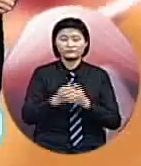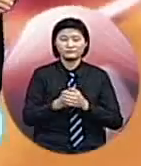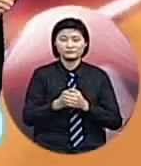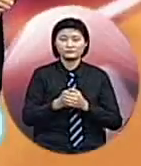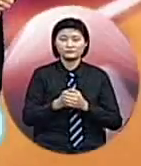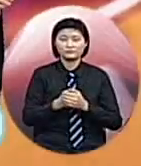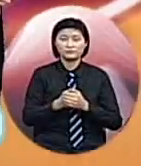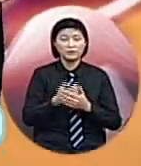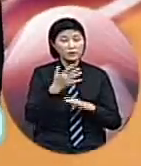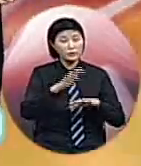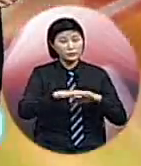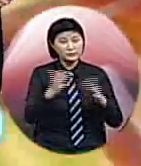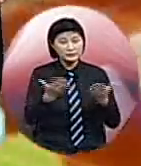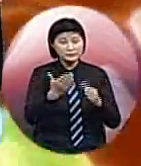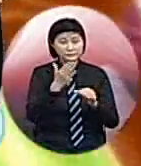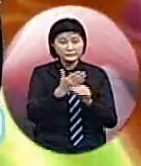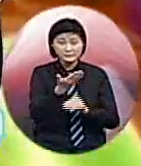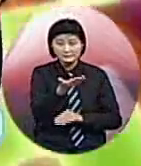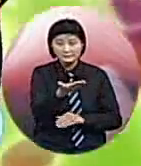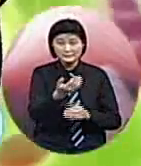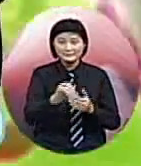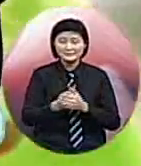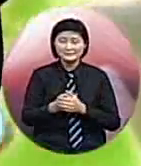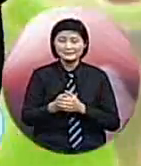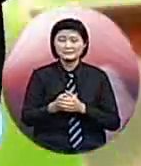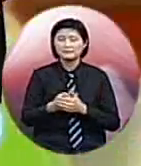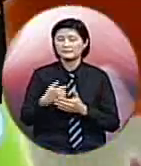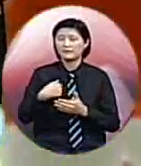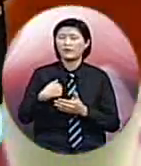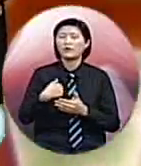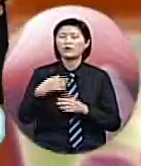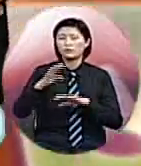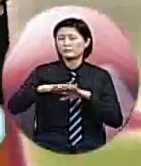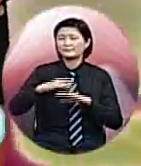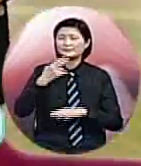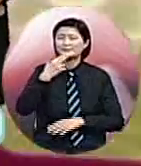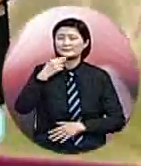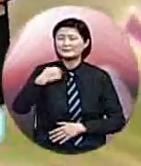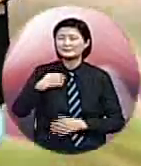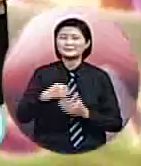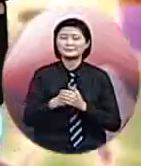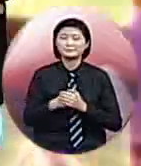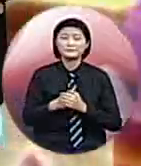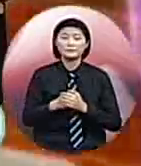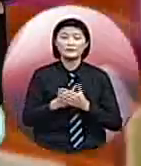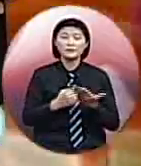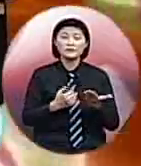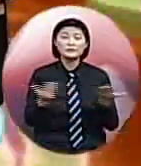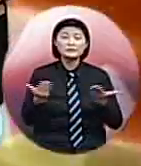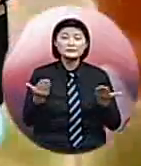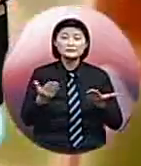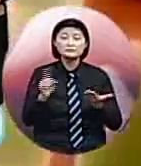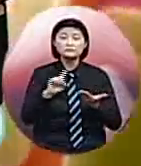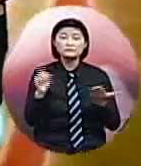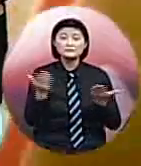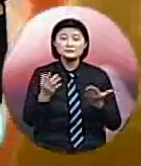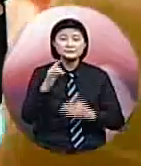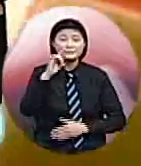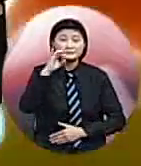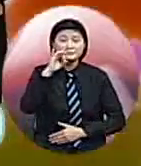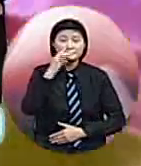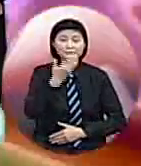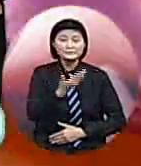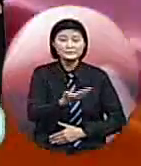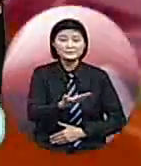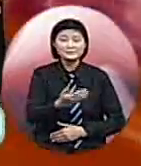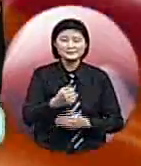농사 지으세요. 뭐 하세요? 예, 농사는 없어요, 거의. 예. 그럼 어머니네는 뭘 하신가 궁금하네요. 예?